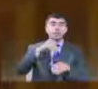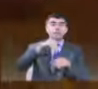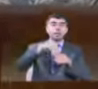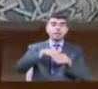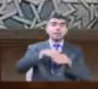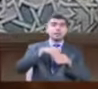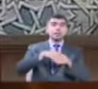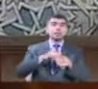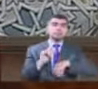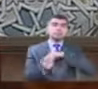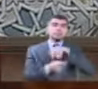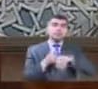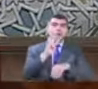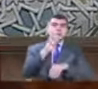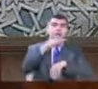أربع دقائق.